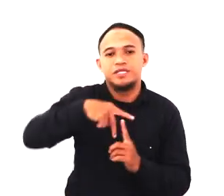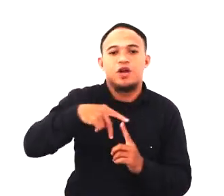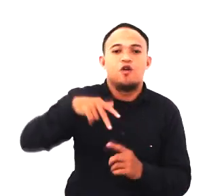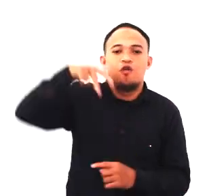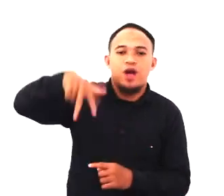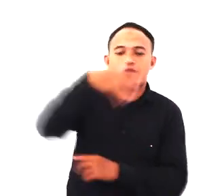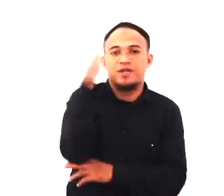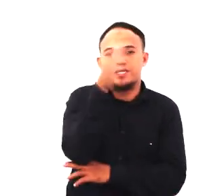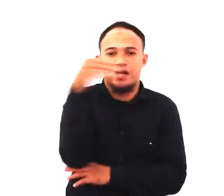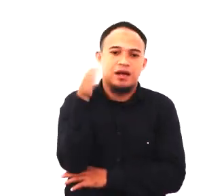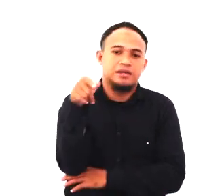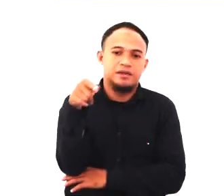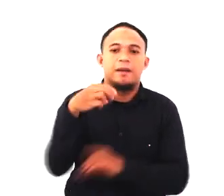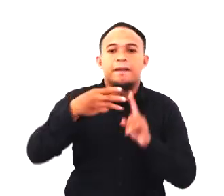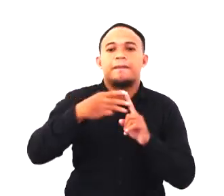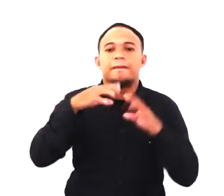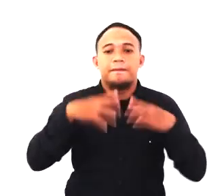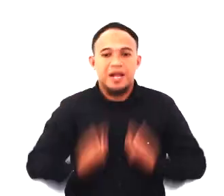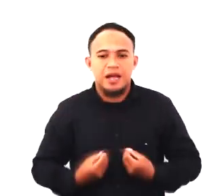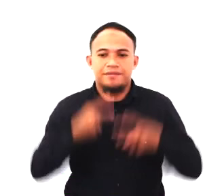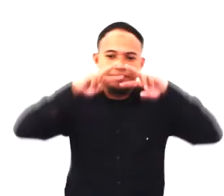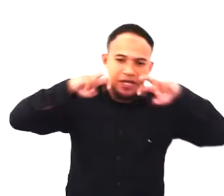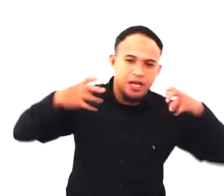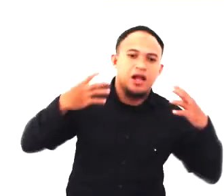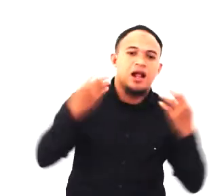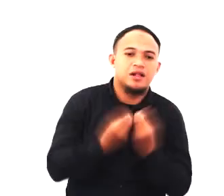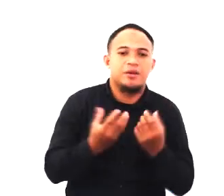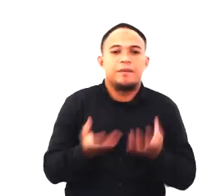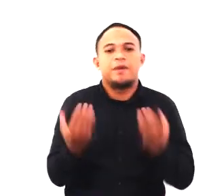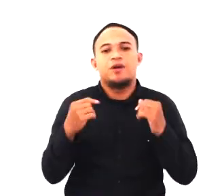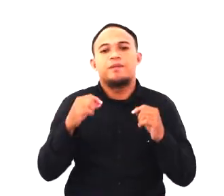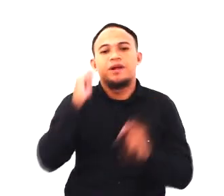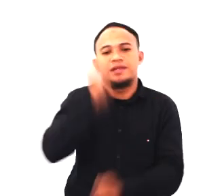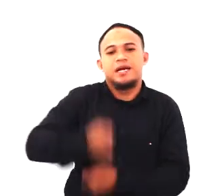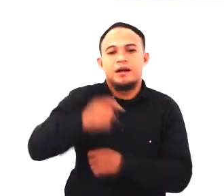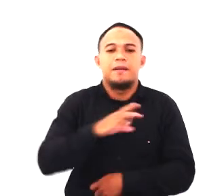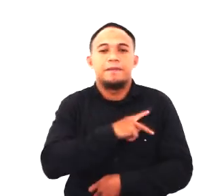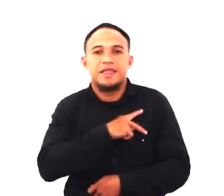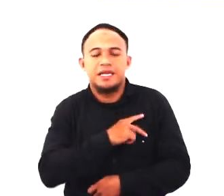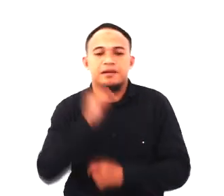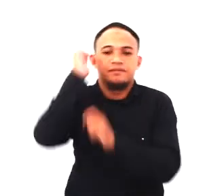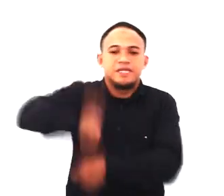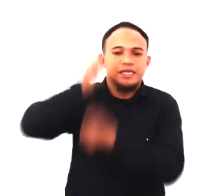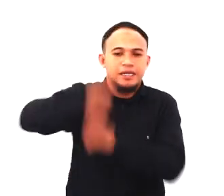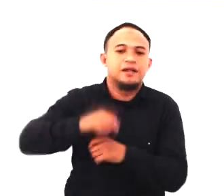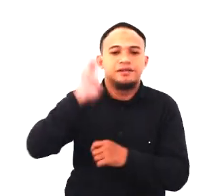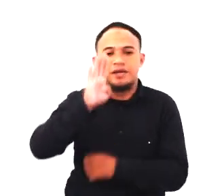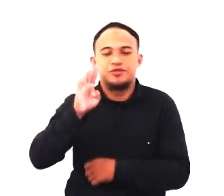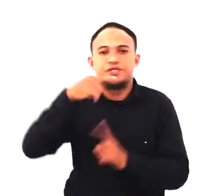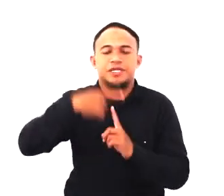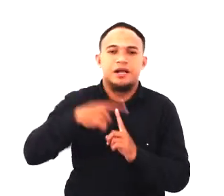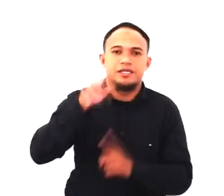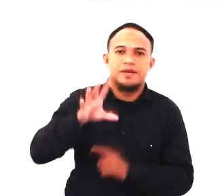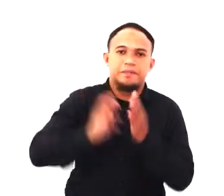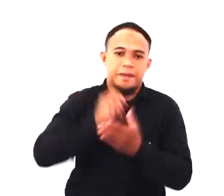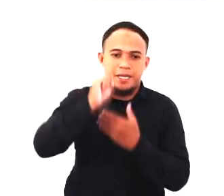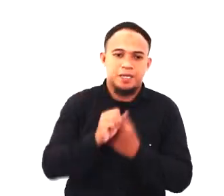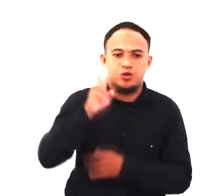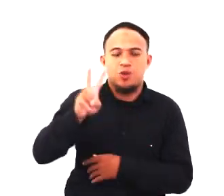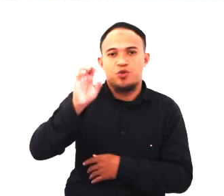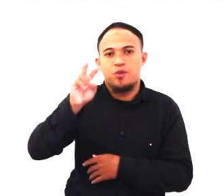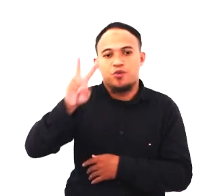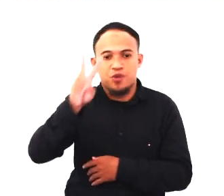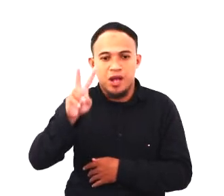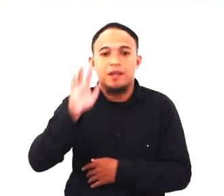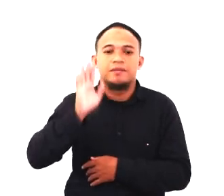Provinsi Sulawesi Utara, Badan Penelitian dan Pengembangan Pertanian Kementerian Pertanian pada Sabtu 5 Maret